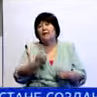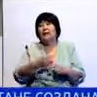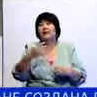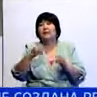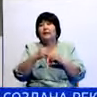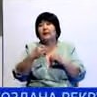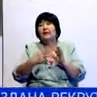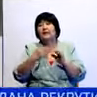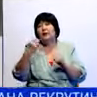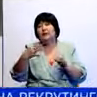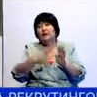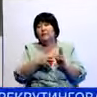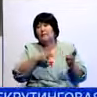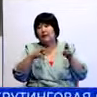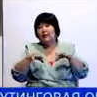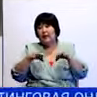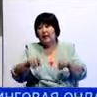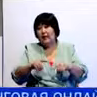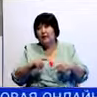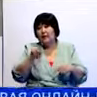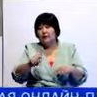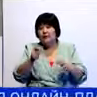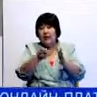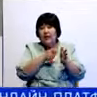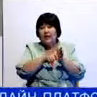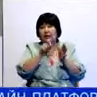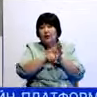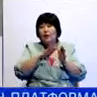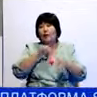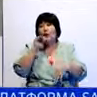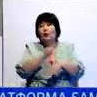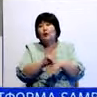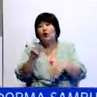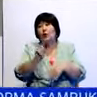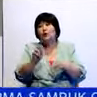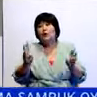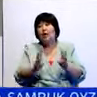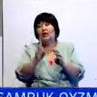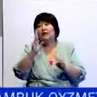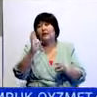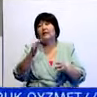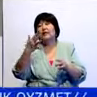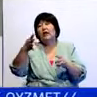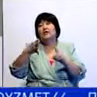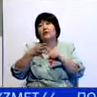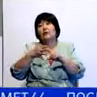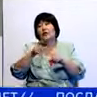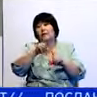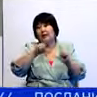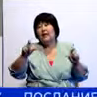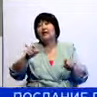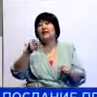пожарная бригада прибыла на место происшествия в ходе разведочных работ было установлено что у горит квартира на четвертом этаже